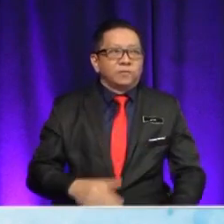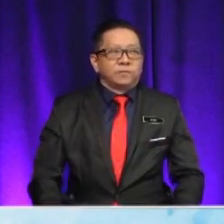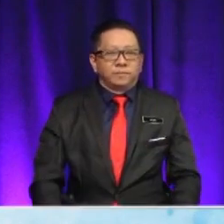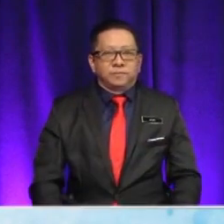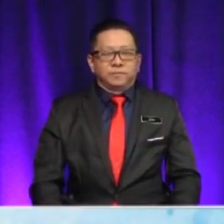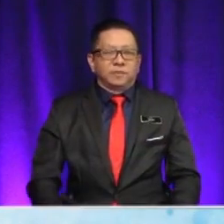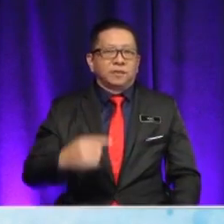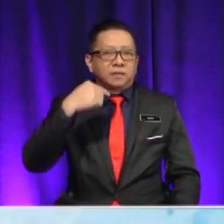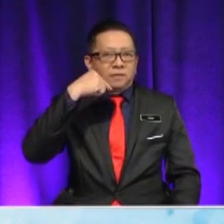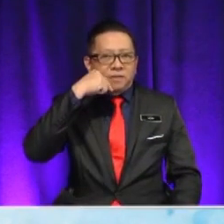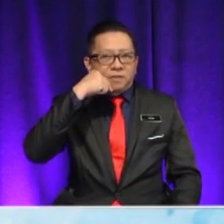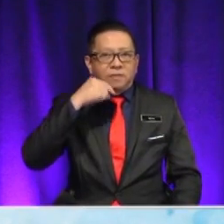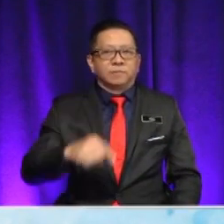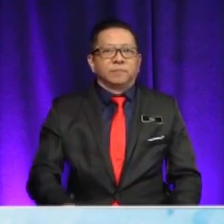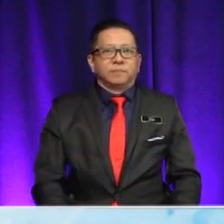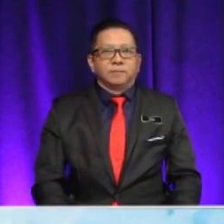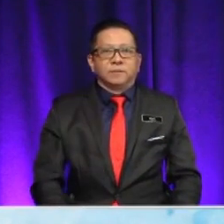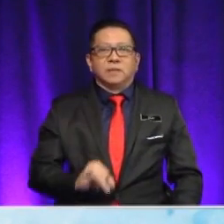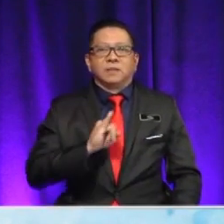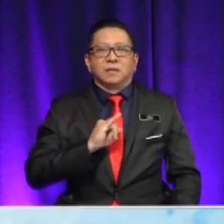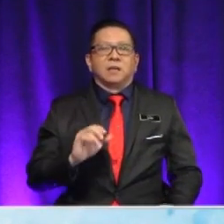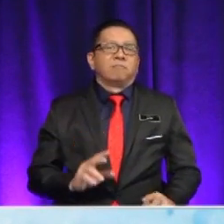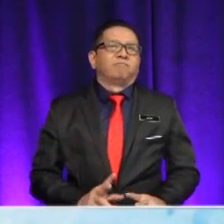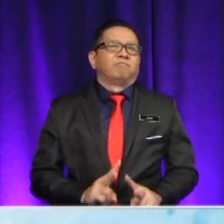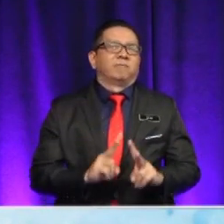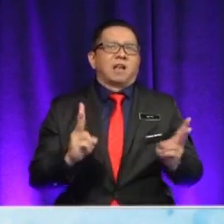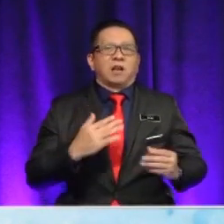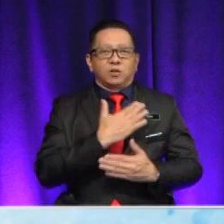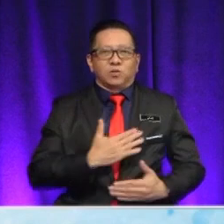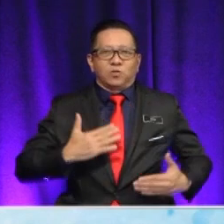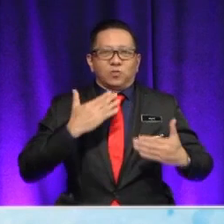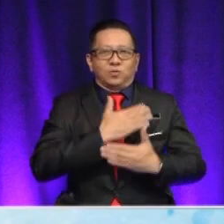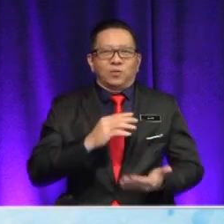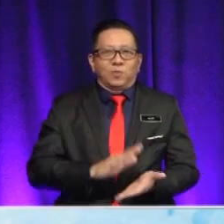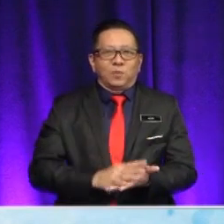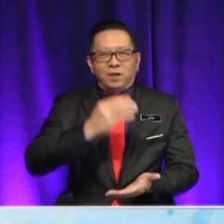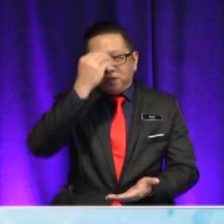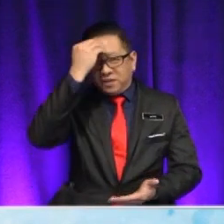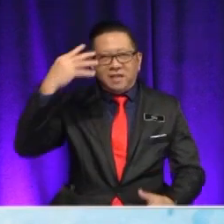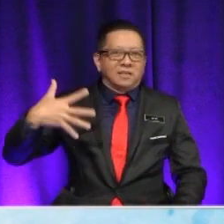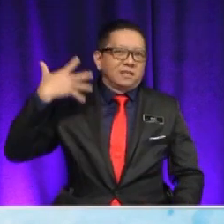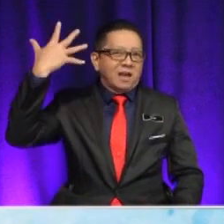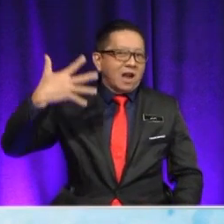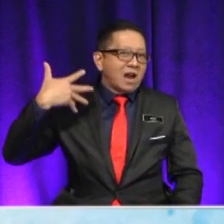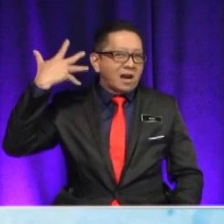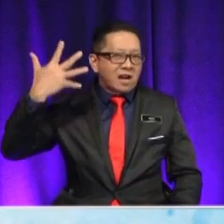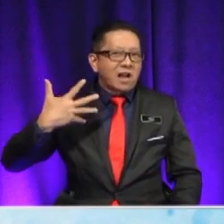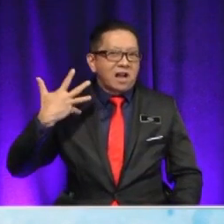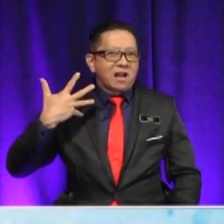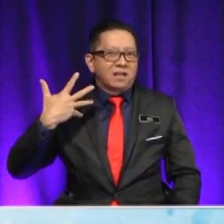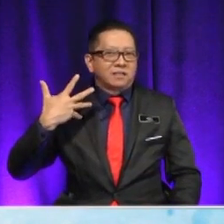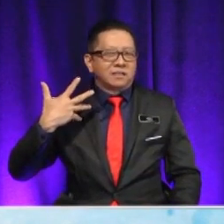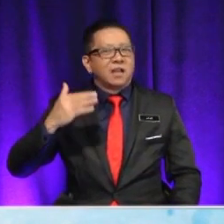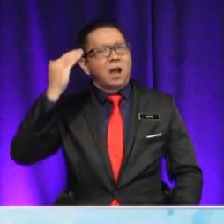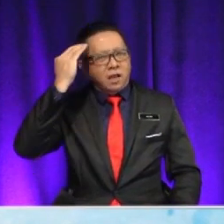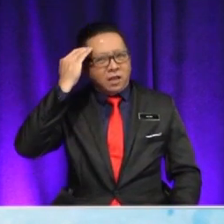Kasih. Silakan. Saya rasa sangat seronok dapat belajar hari ini. Okay. Saya dapat memahami mengenai rukun